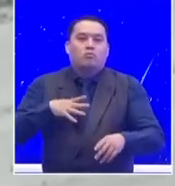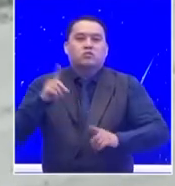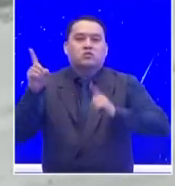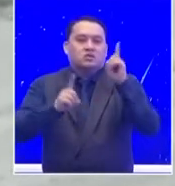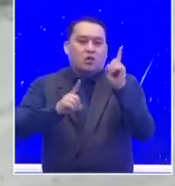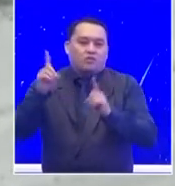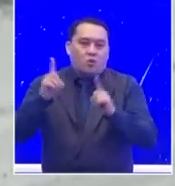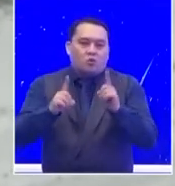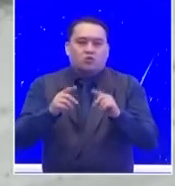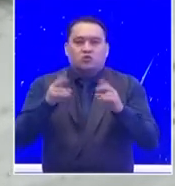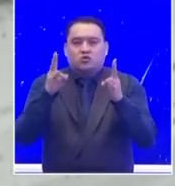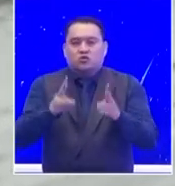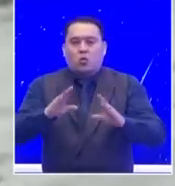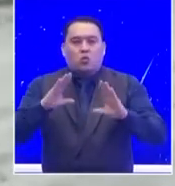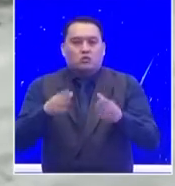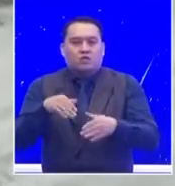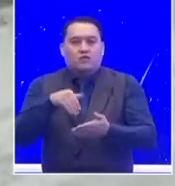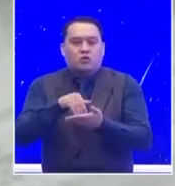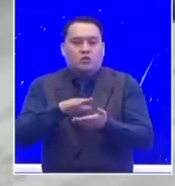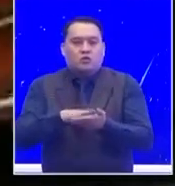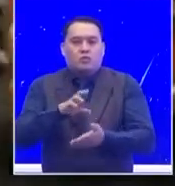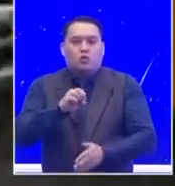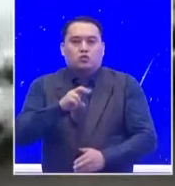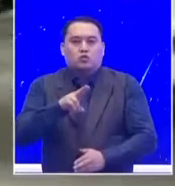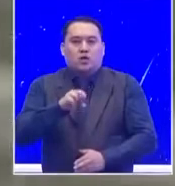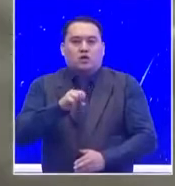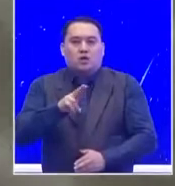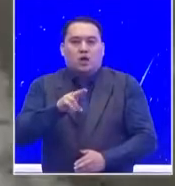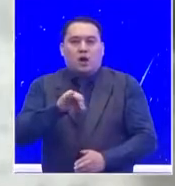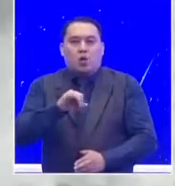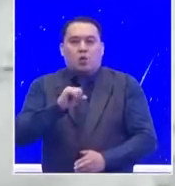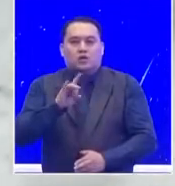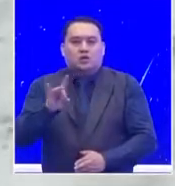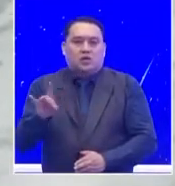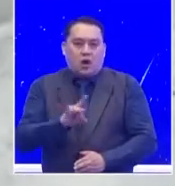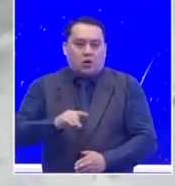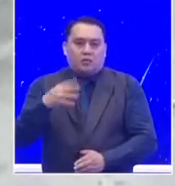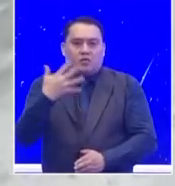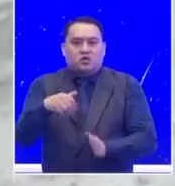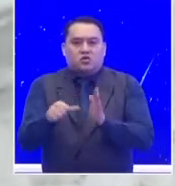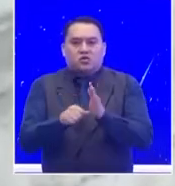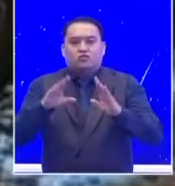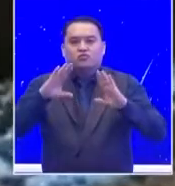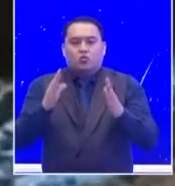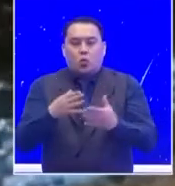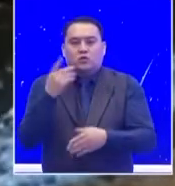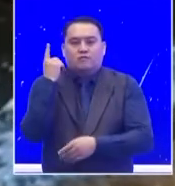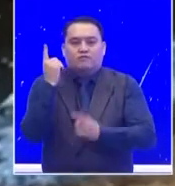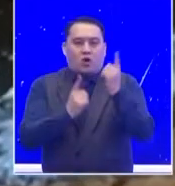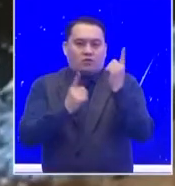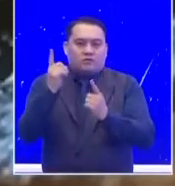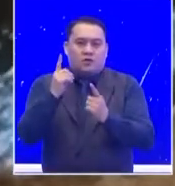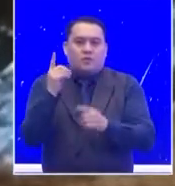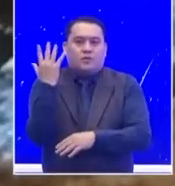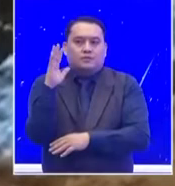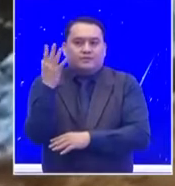Такие инциденты в основном зафиксировали в Бостандыкском и Ауэзовском районах. 56 случаев падения веток на